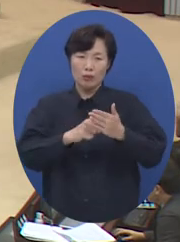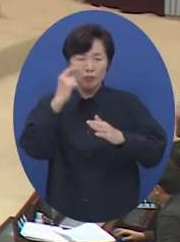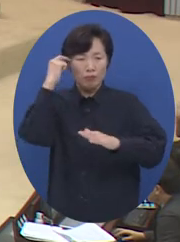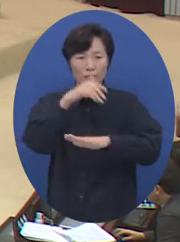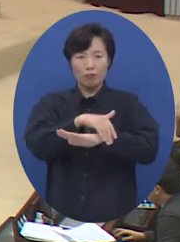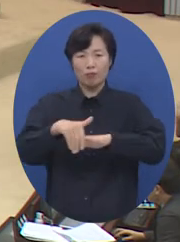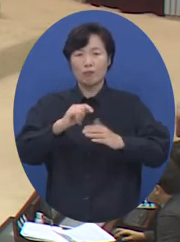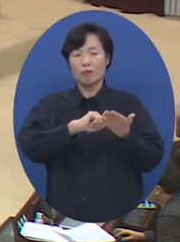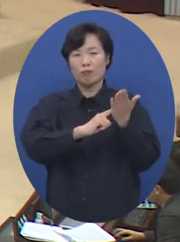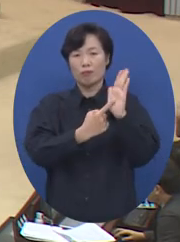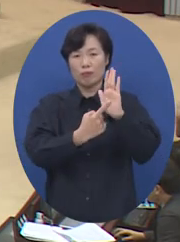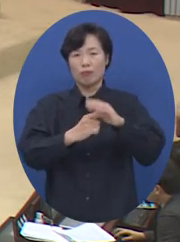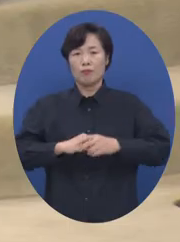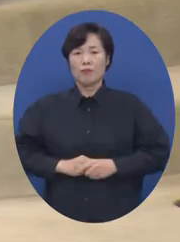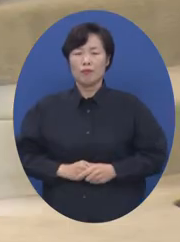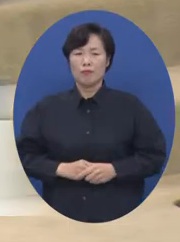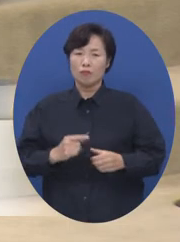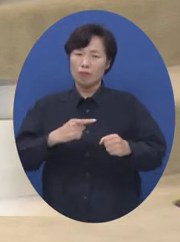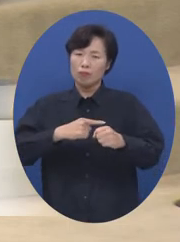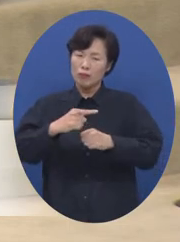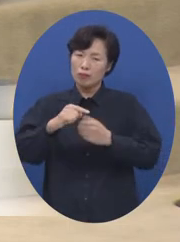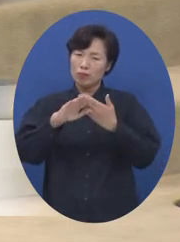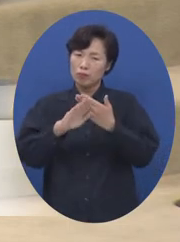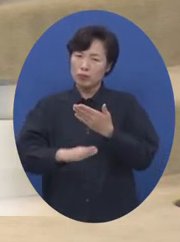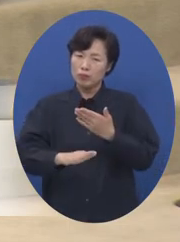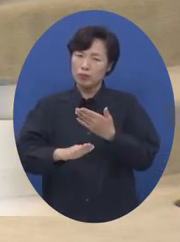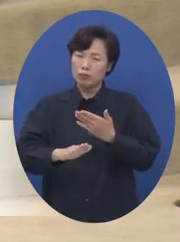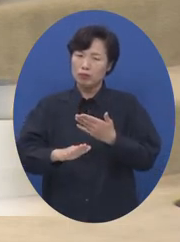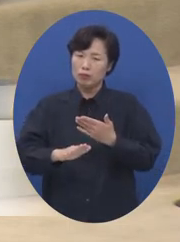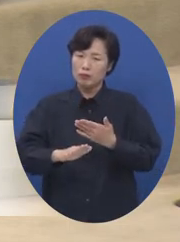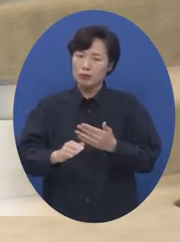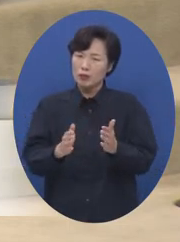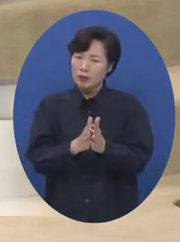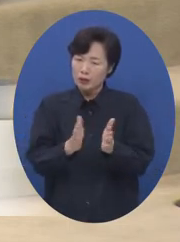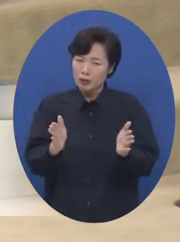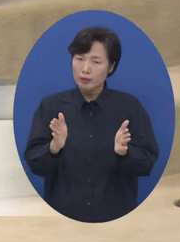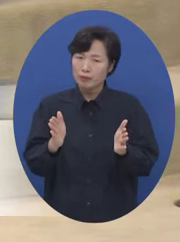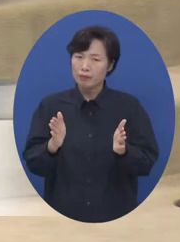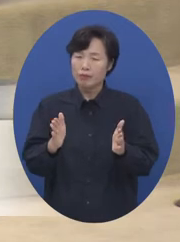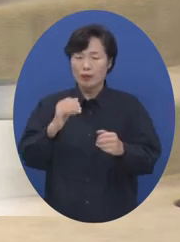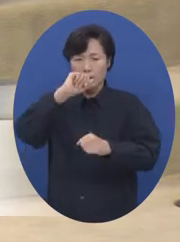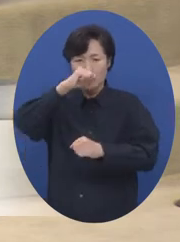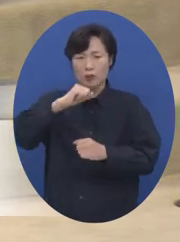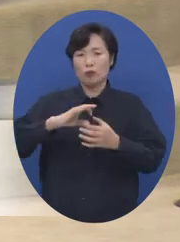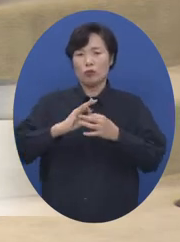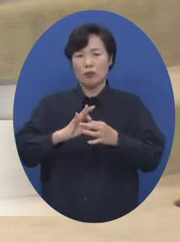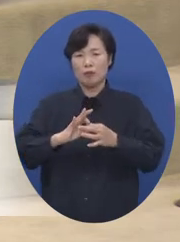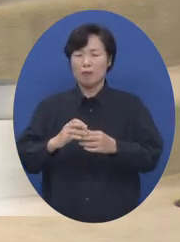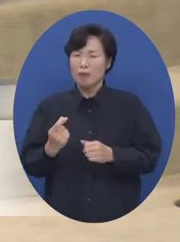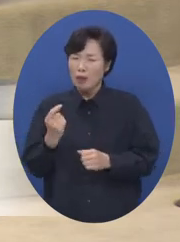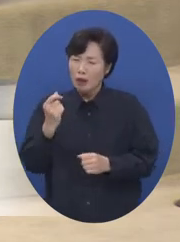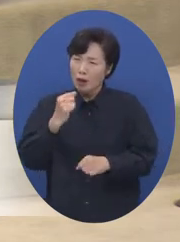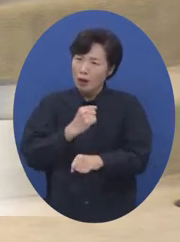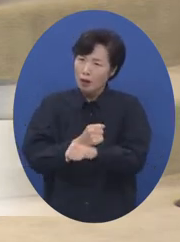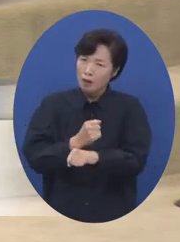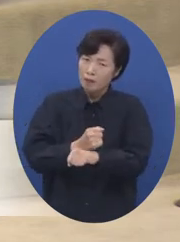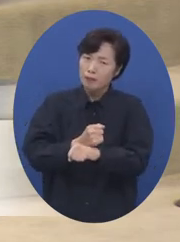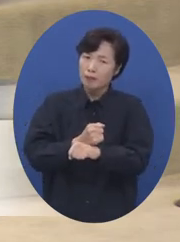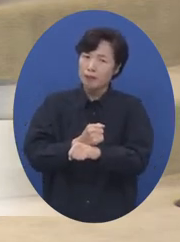추진할 계획이라고 밝혔습니다. 내년 하반기 정도에 좀 시행을 추경을 통해서 한번 빠르게 한다면